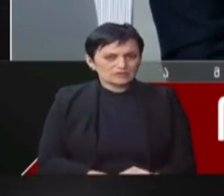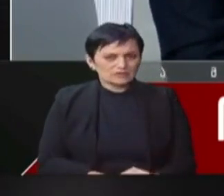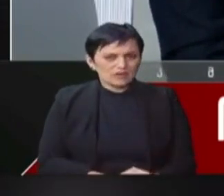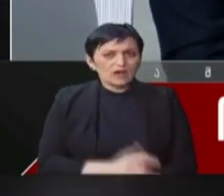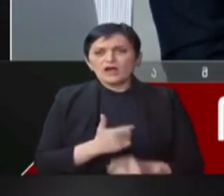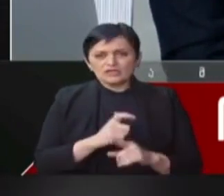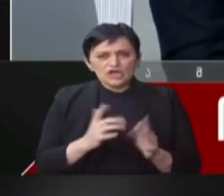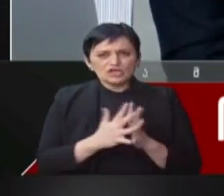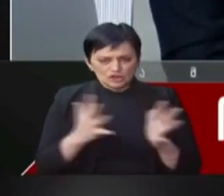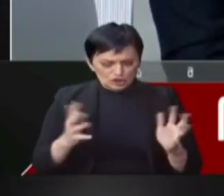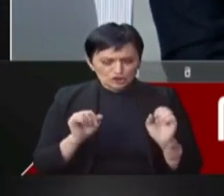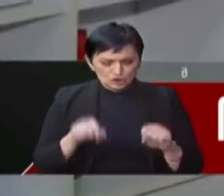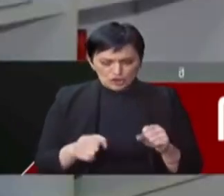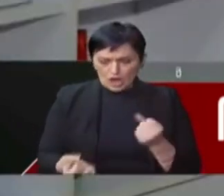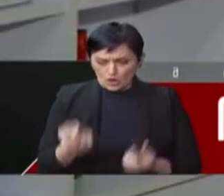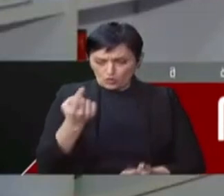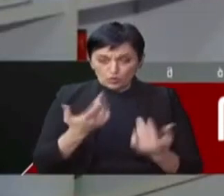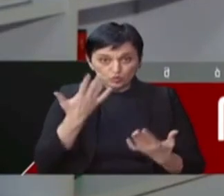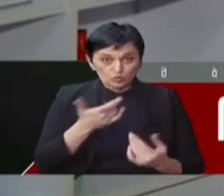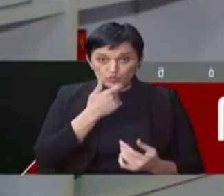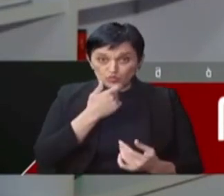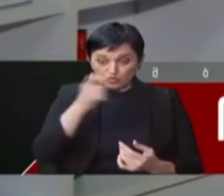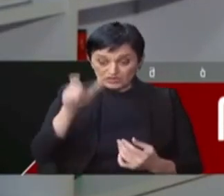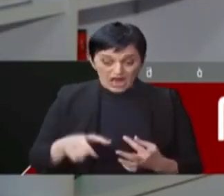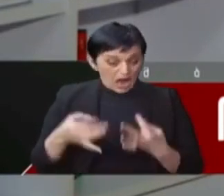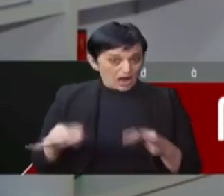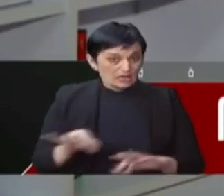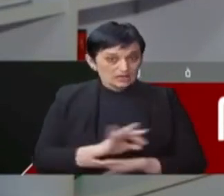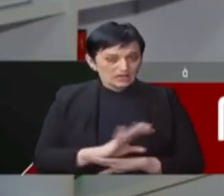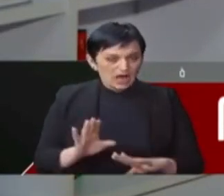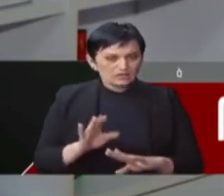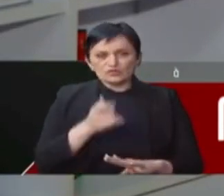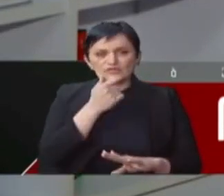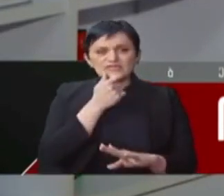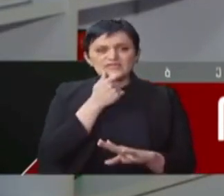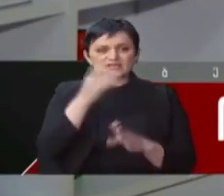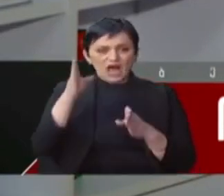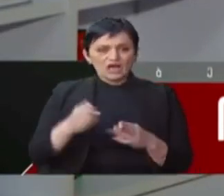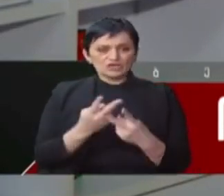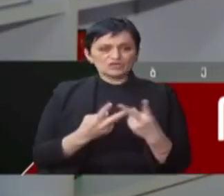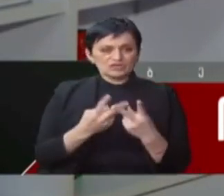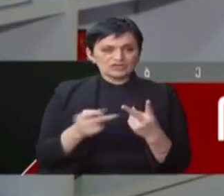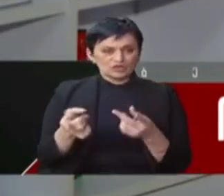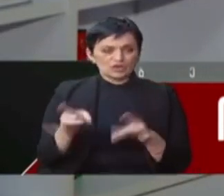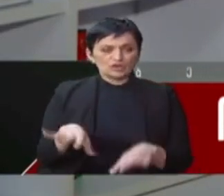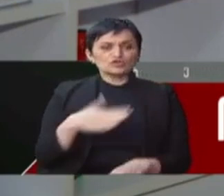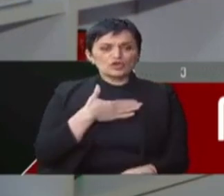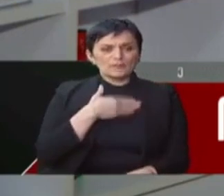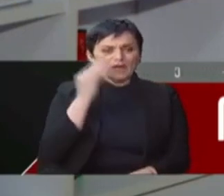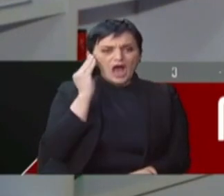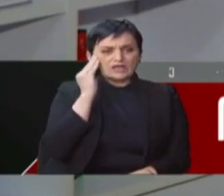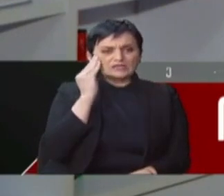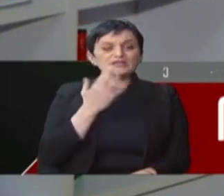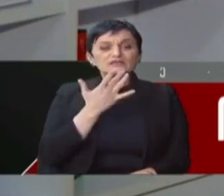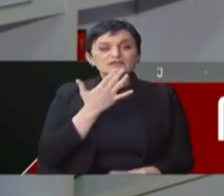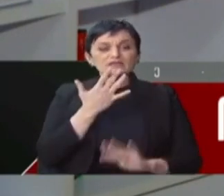ო, ძალიან დიდ შესაძლებლობებს უჩეს, თუ მიხეილ სააკაშვილი არ გაათავისუფლეს და მიხეილ სააკაშვილი დარჩა ციხეში, მაშინ ჩემი აზრით